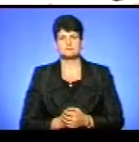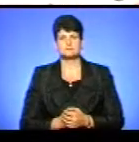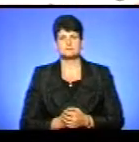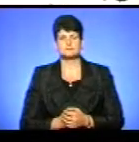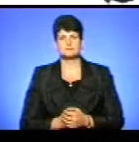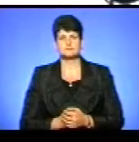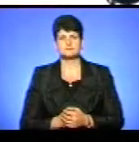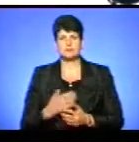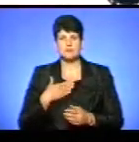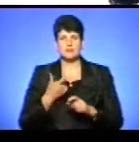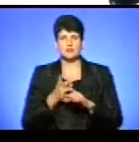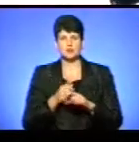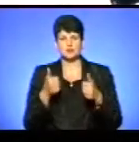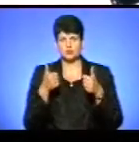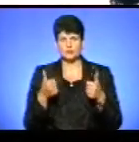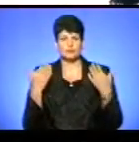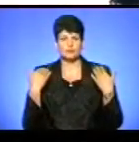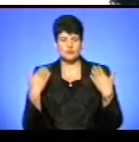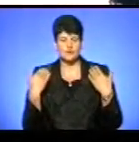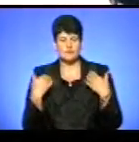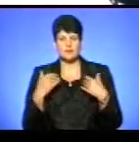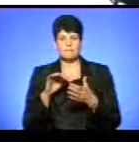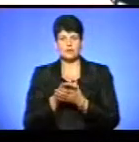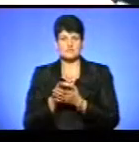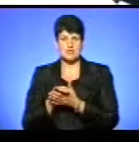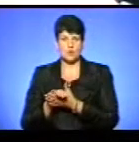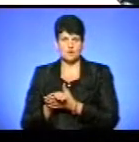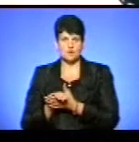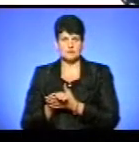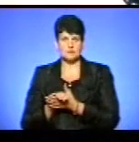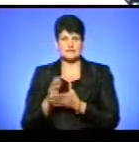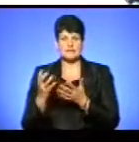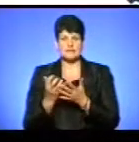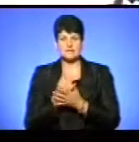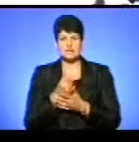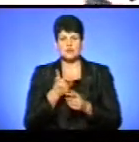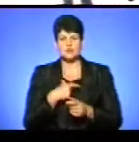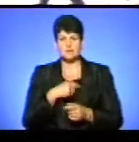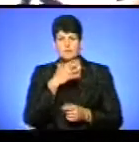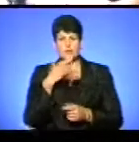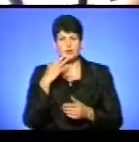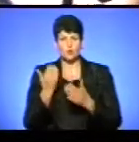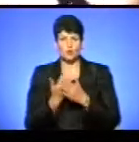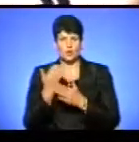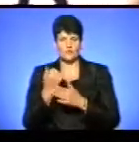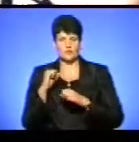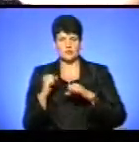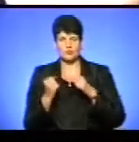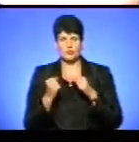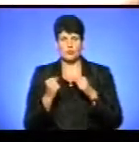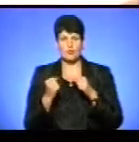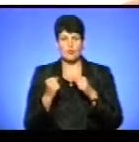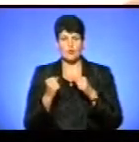Мені дуже добре відпочивалося. Ми познайомилися, знайшли собі багато нових друзів, покатались